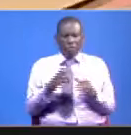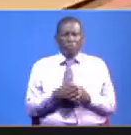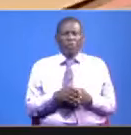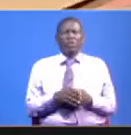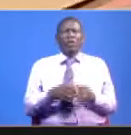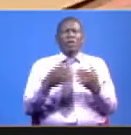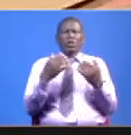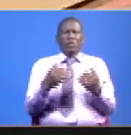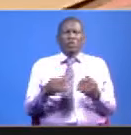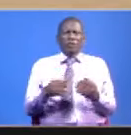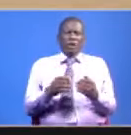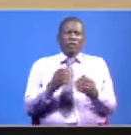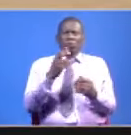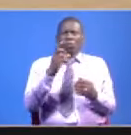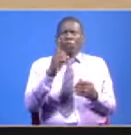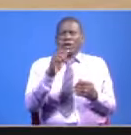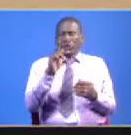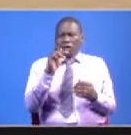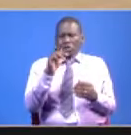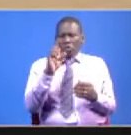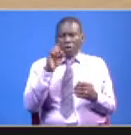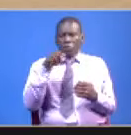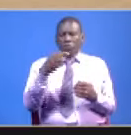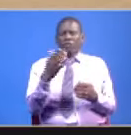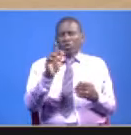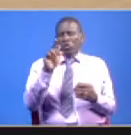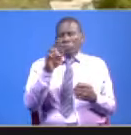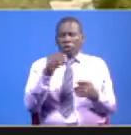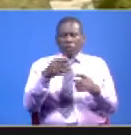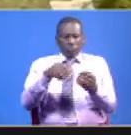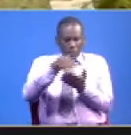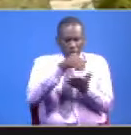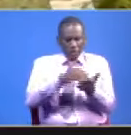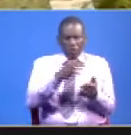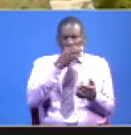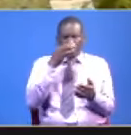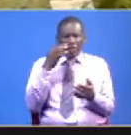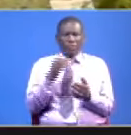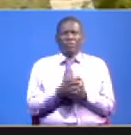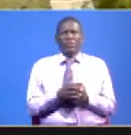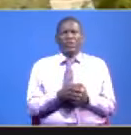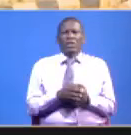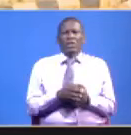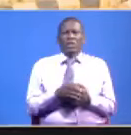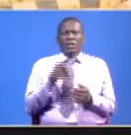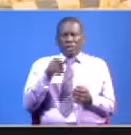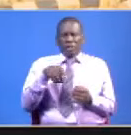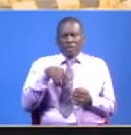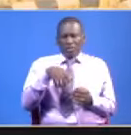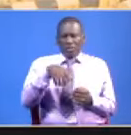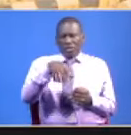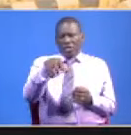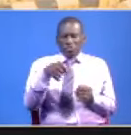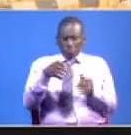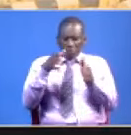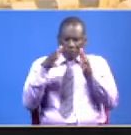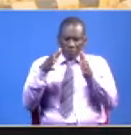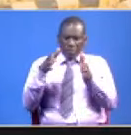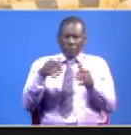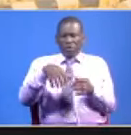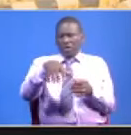Kikiwa umbali wa kilomita 1.5 kutoka katikati mwa jiji la Nyeri, kituo cha usafiri cha Field Marshal